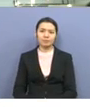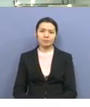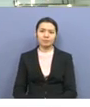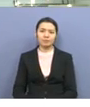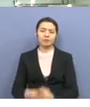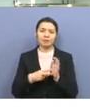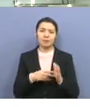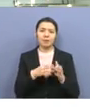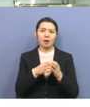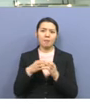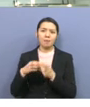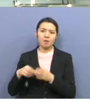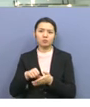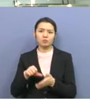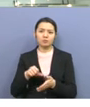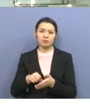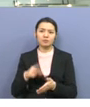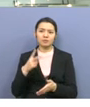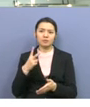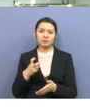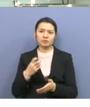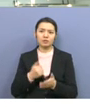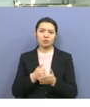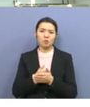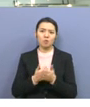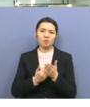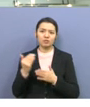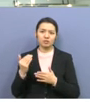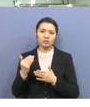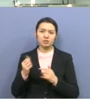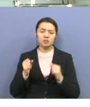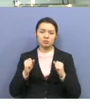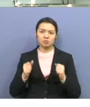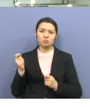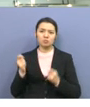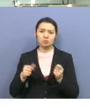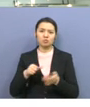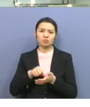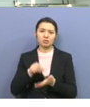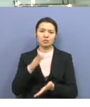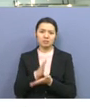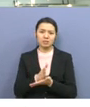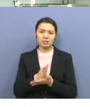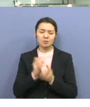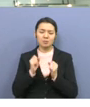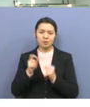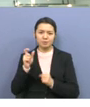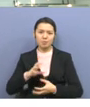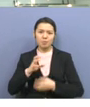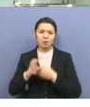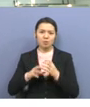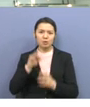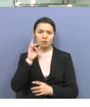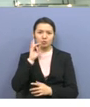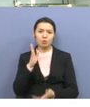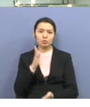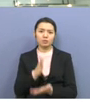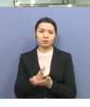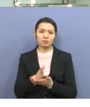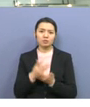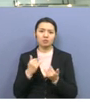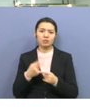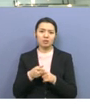жатыр жарыста. 200-ден артық қатысқан спортшылар бар. Ішінде әлем чемпиондары бар. Бүгін